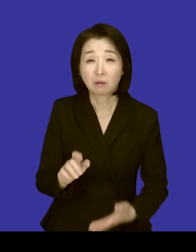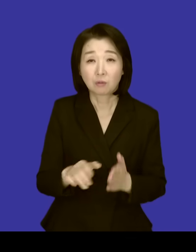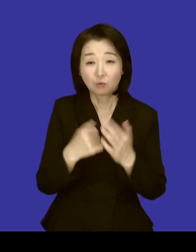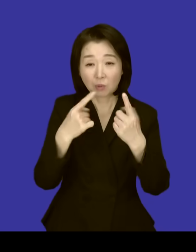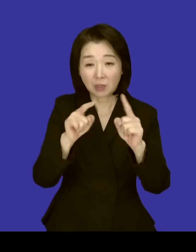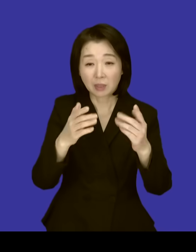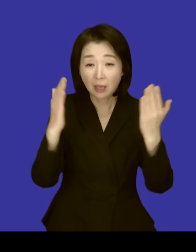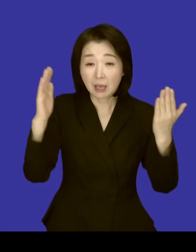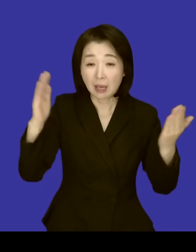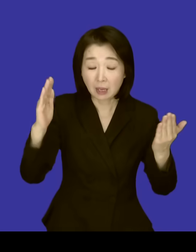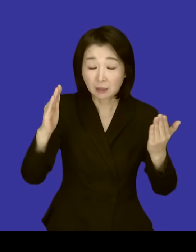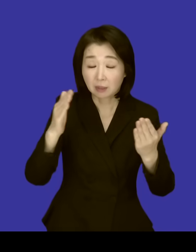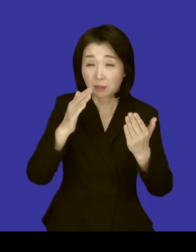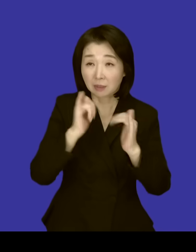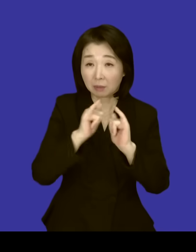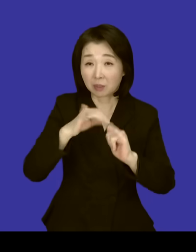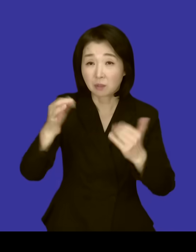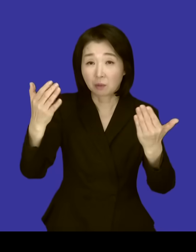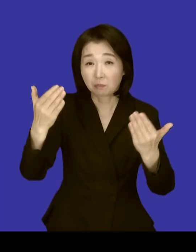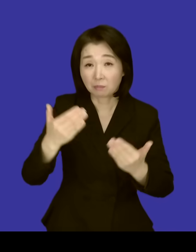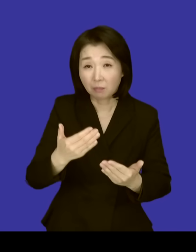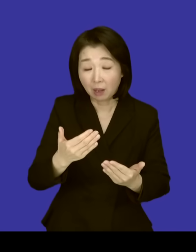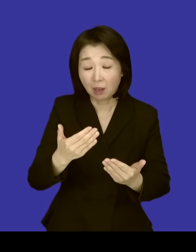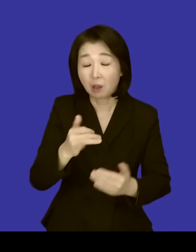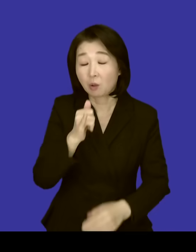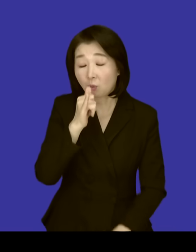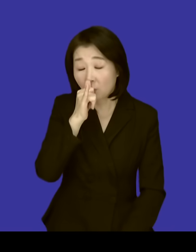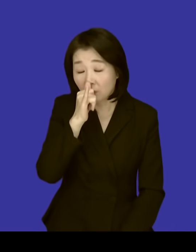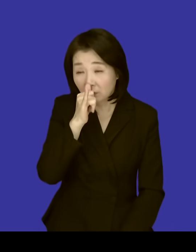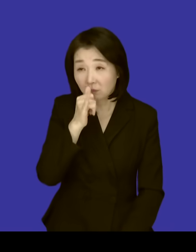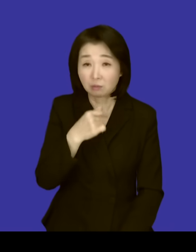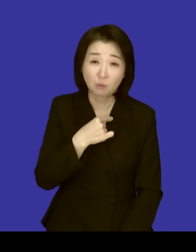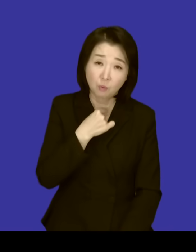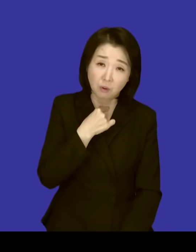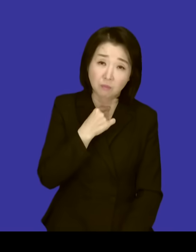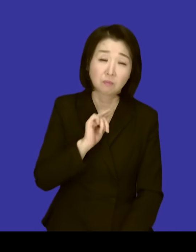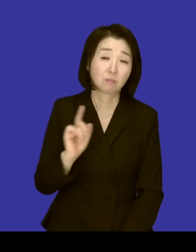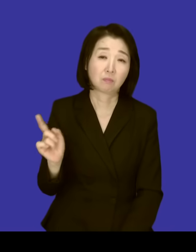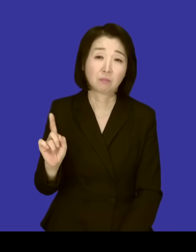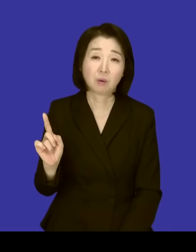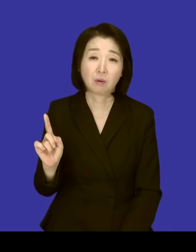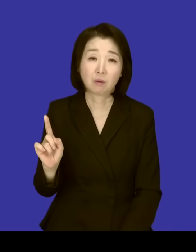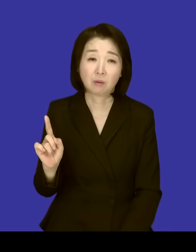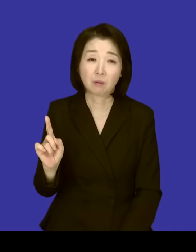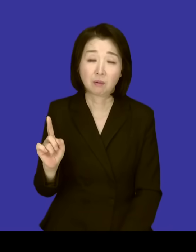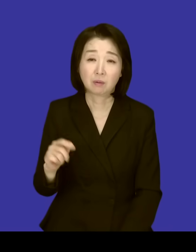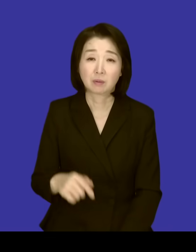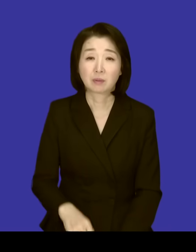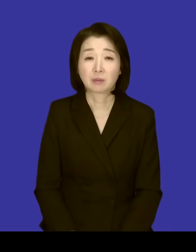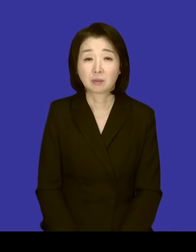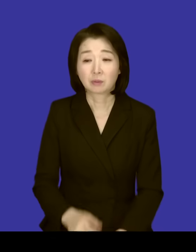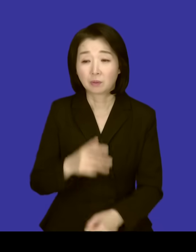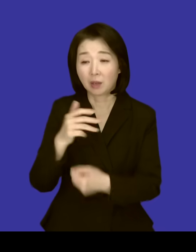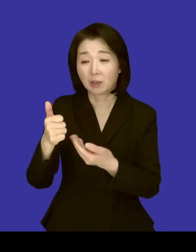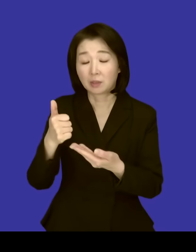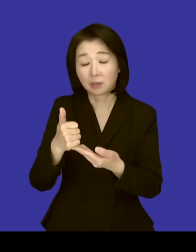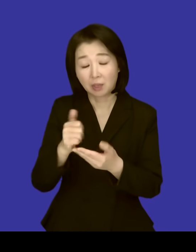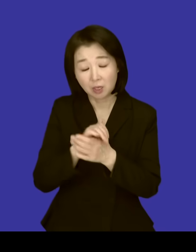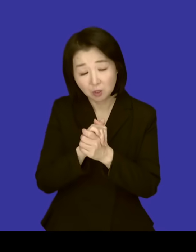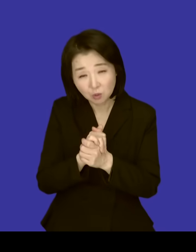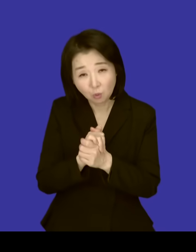돼서 사람들한테 인정받는 약간 그런 거를 더 쫓고 있었나? 그리고